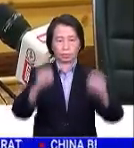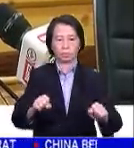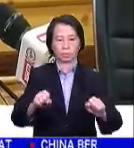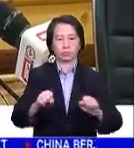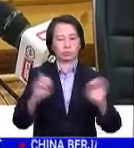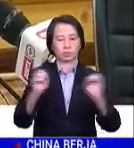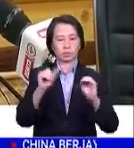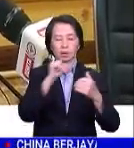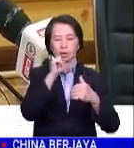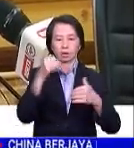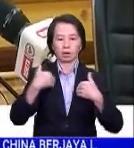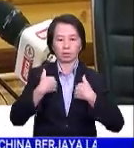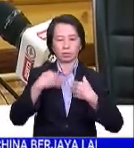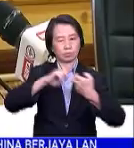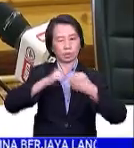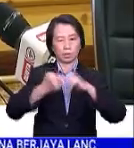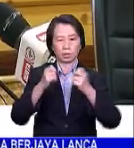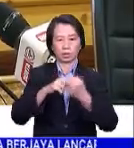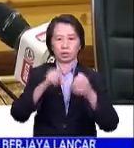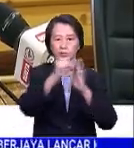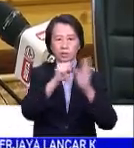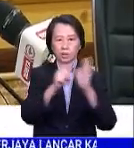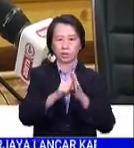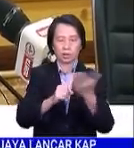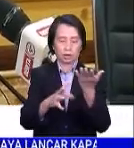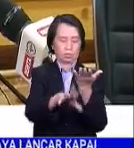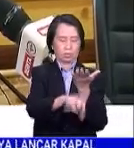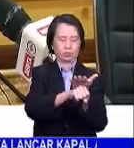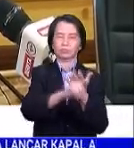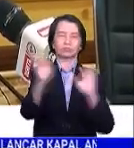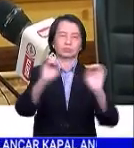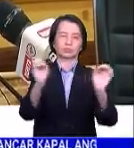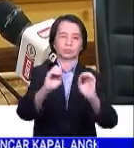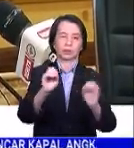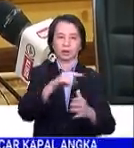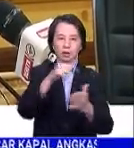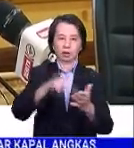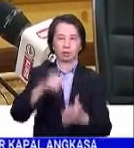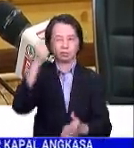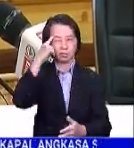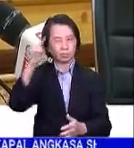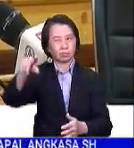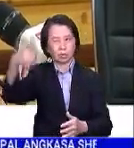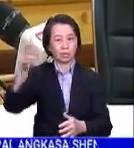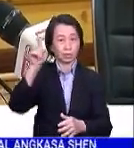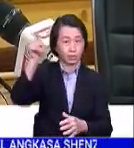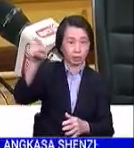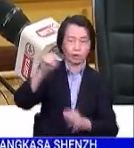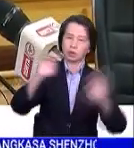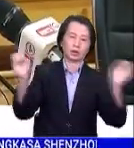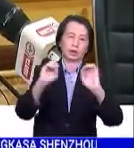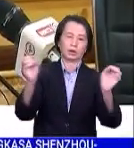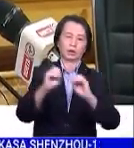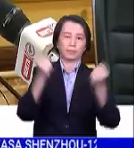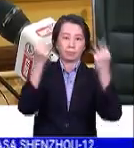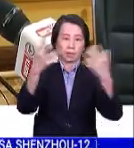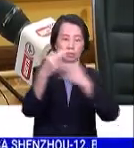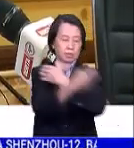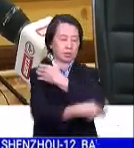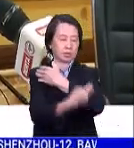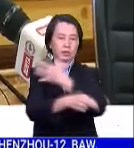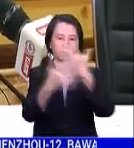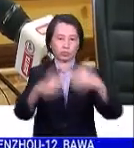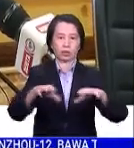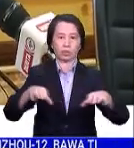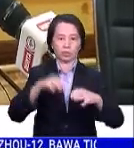tidak ada masalah syarat mahu sejahtera dan sebagainya. Ya, ini persepsi yang main di sana memang tak ada lagi dah. Banyak negeri dah